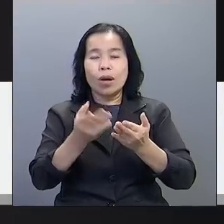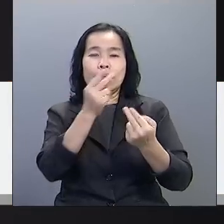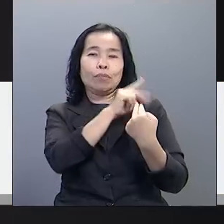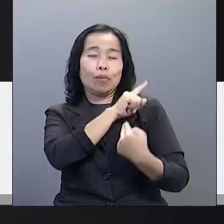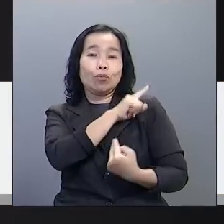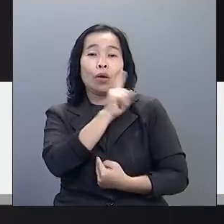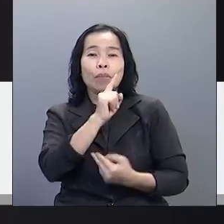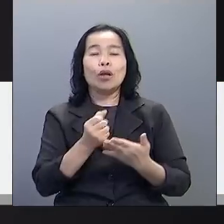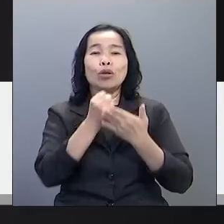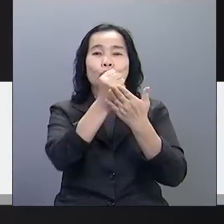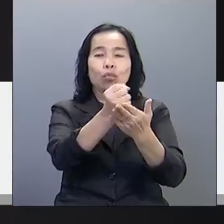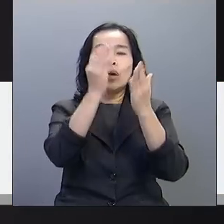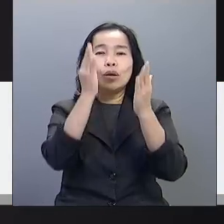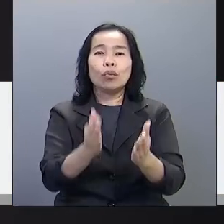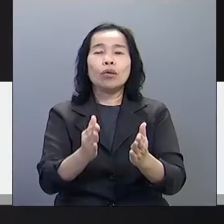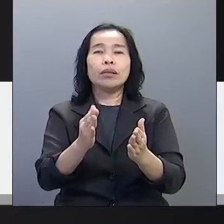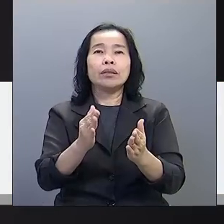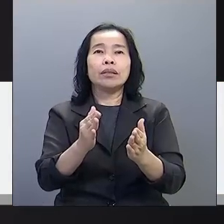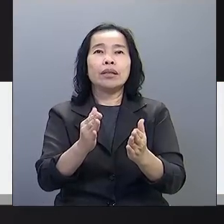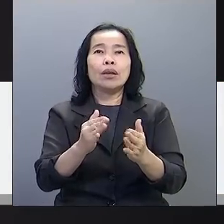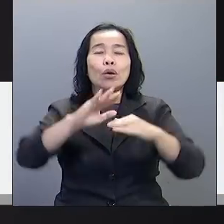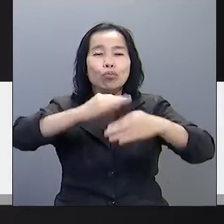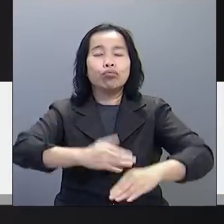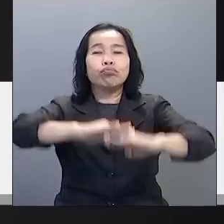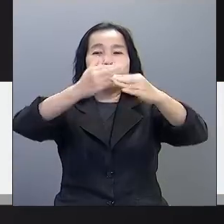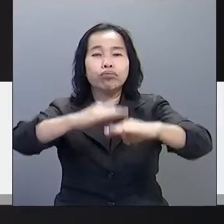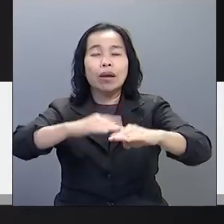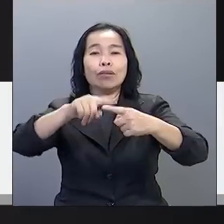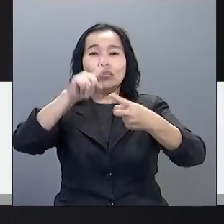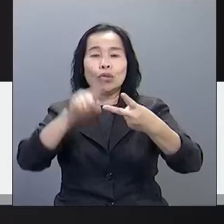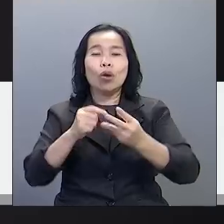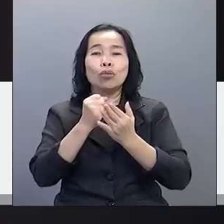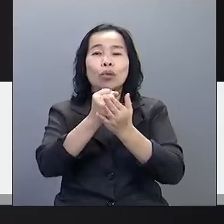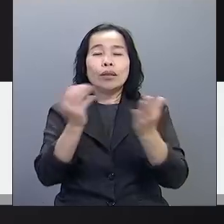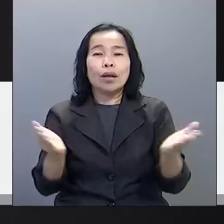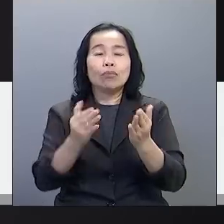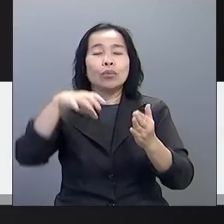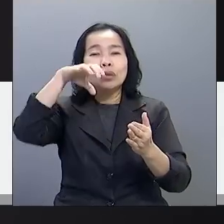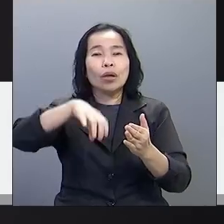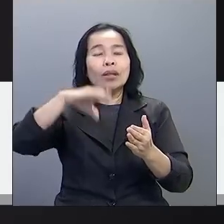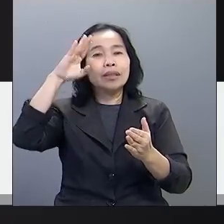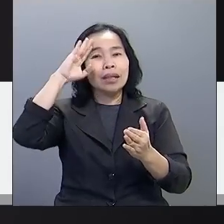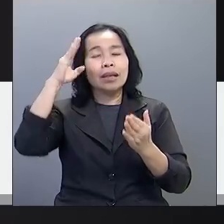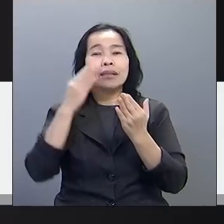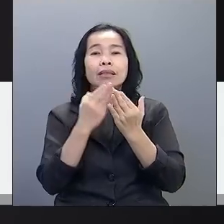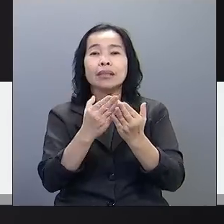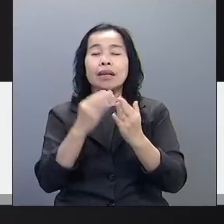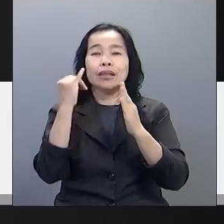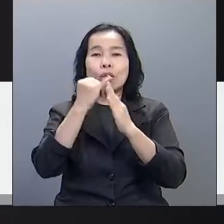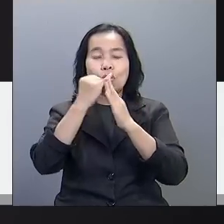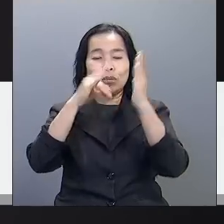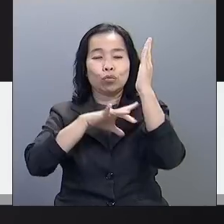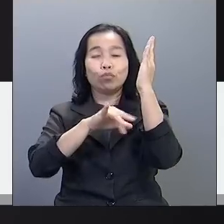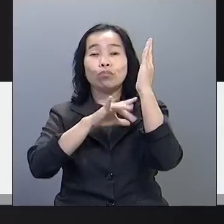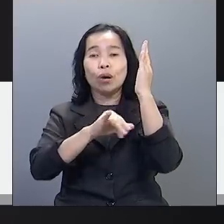คือช่วยเหลือผู้ประสบภัยจากคลื่นลมแรงและสนับสนุนงานของกองทัพเรือที่หาดทรายรีจังหวัดชุมพร